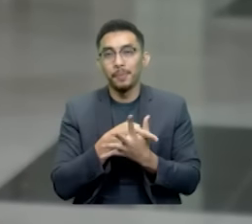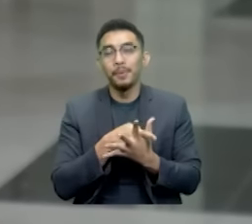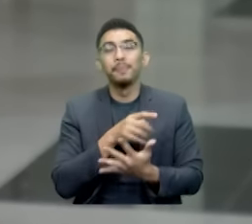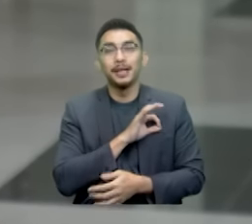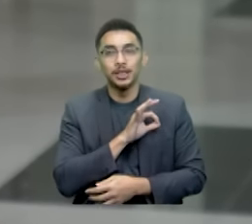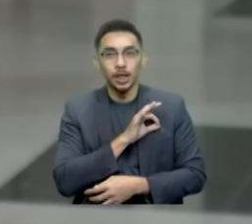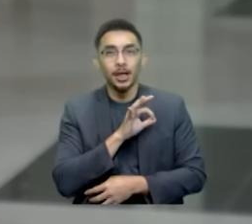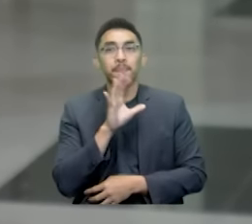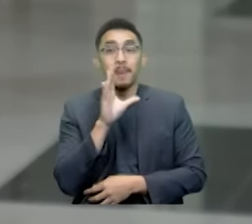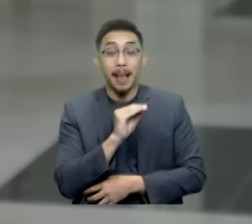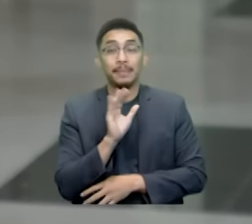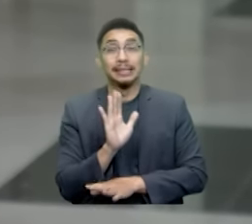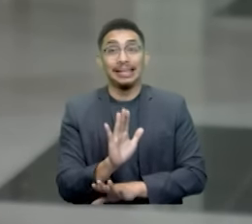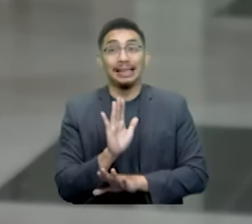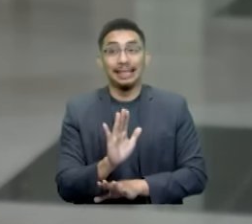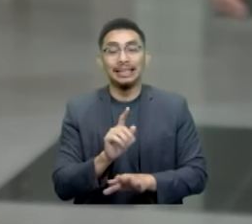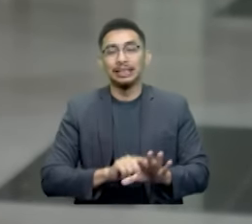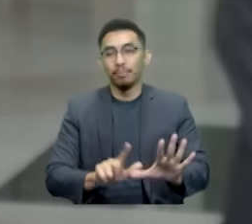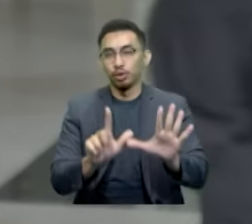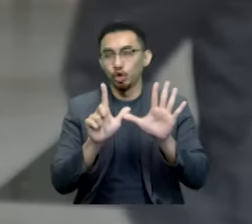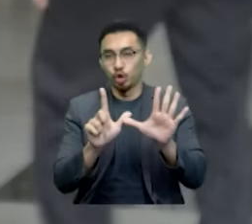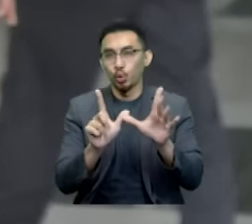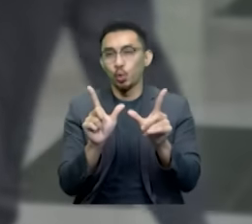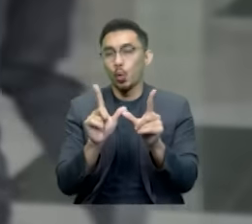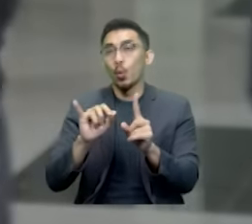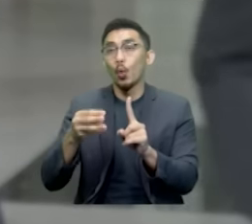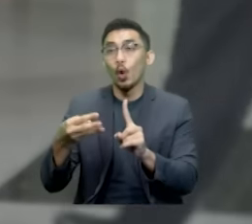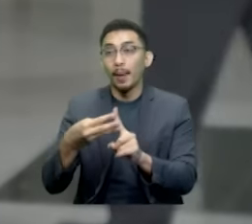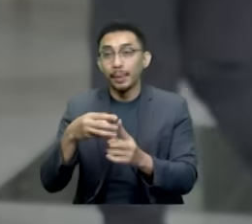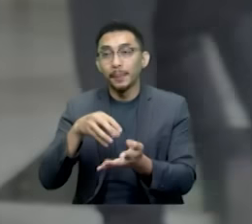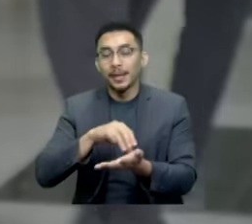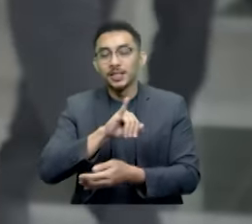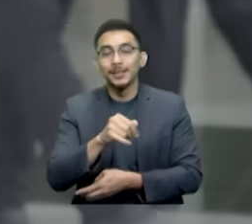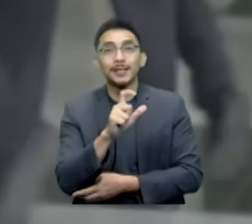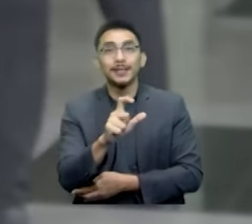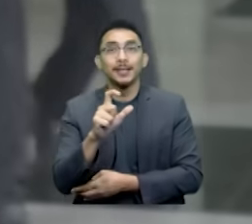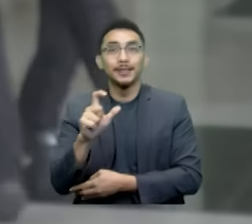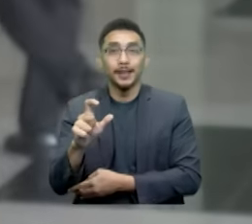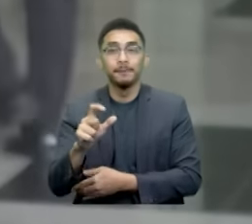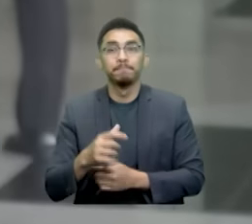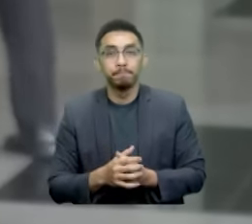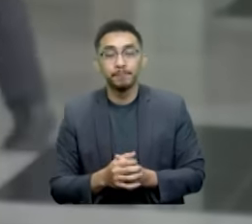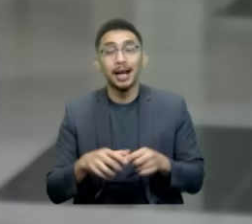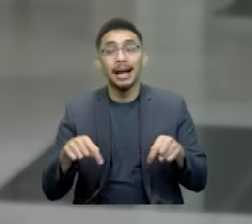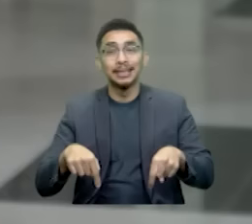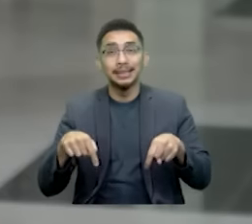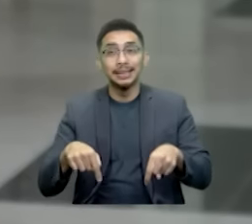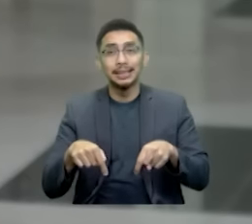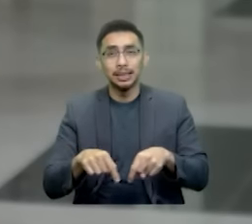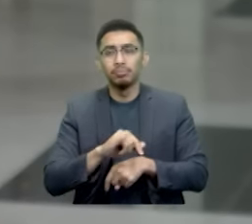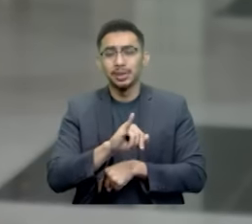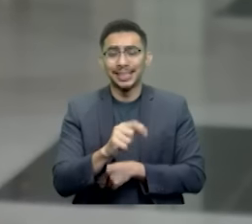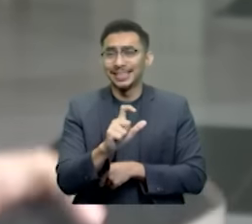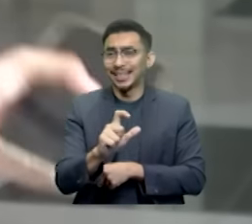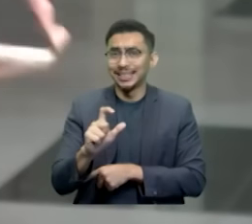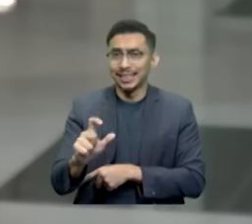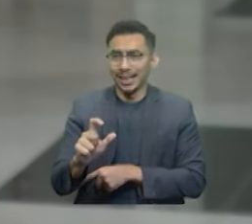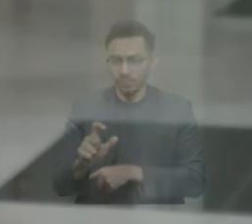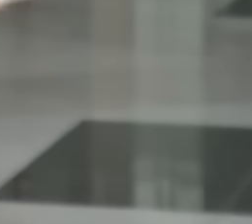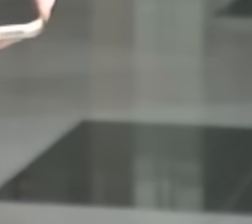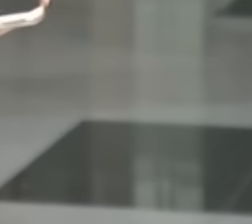pada pukul 19 waktu Indonesia Barat di Jakarta Convention Center. Dan hingga saat ini untuk venue sendiri memang sudah siap, begitu untuk venue di